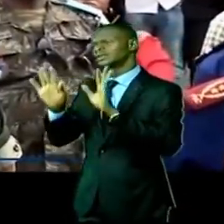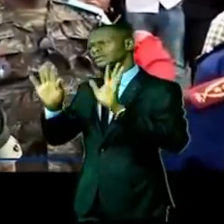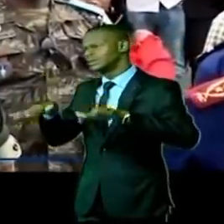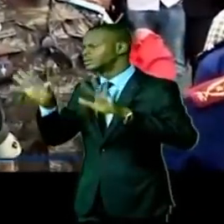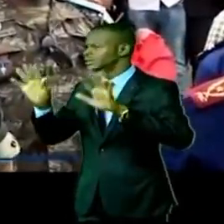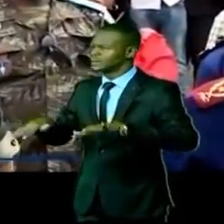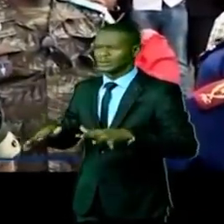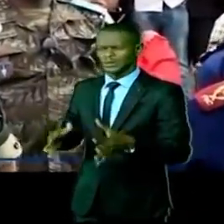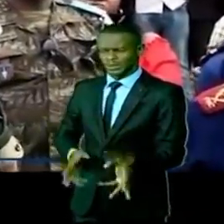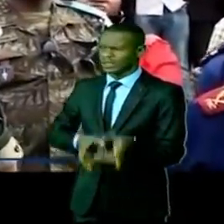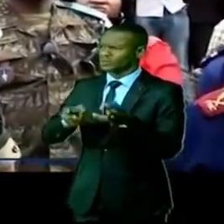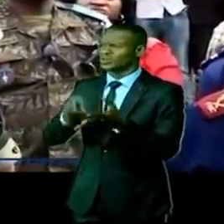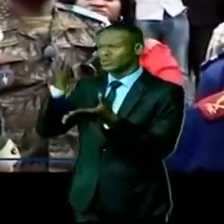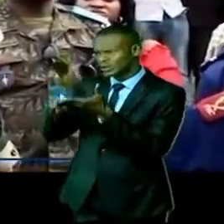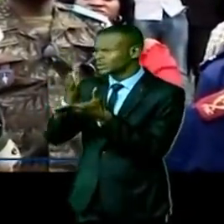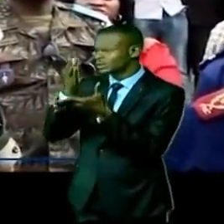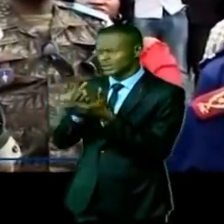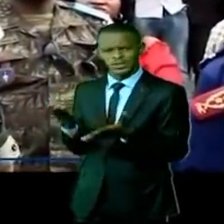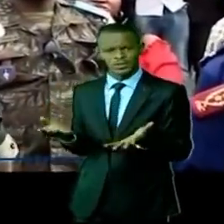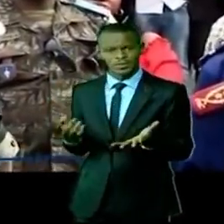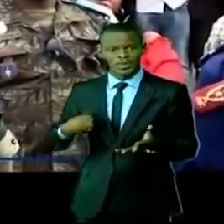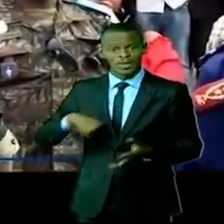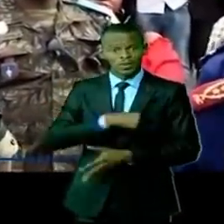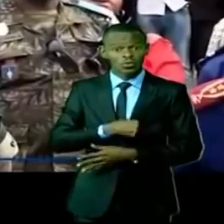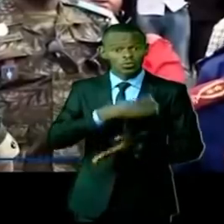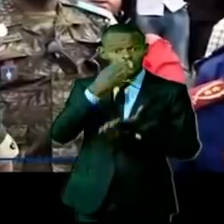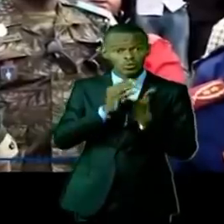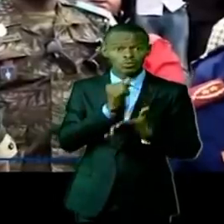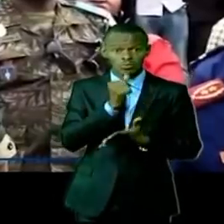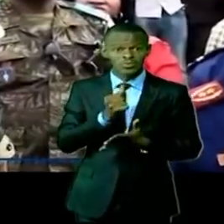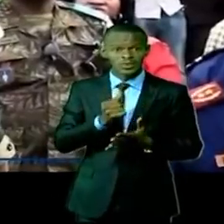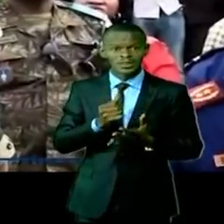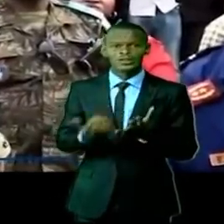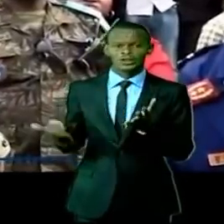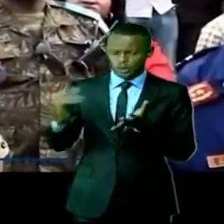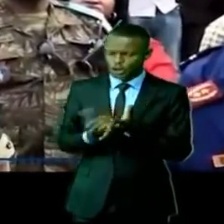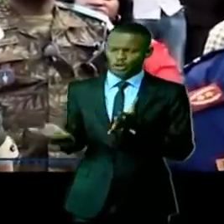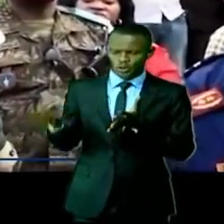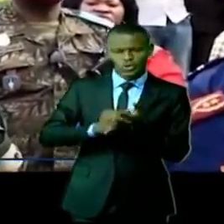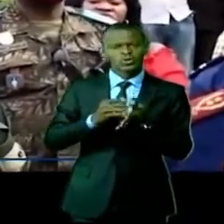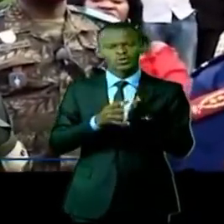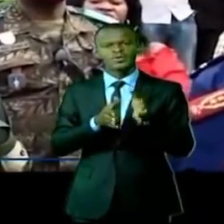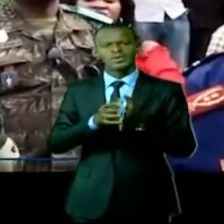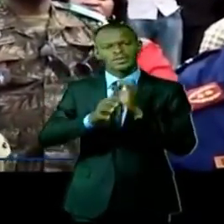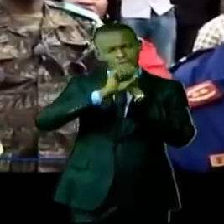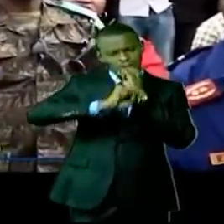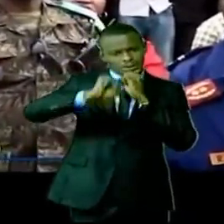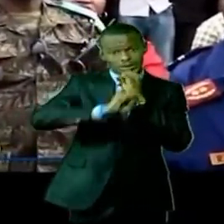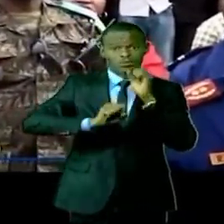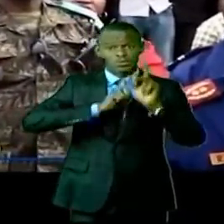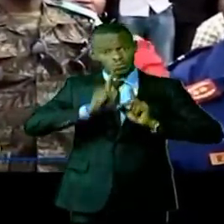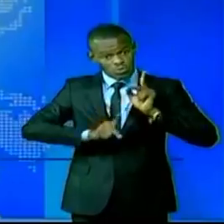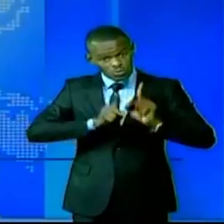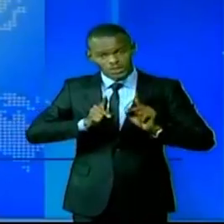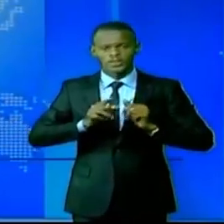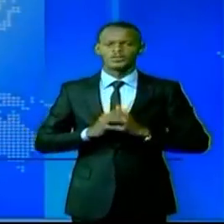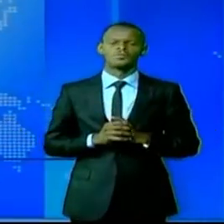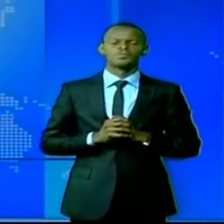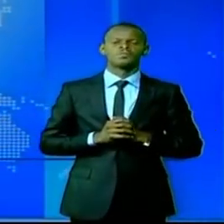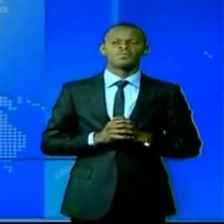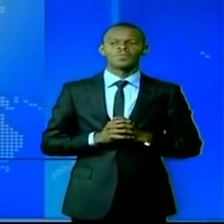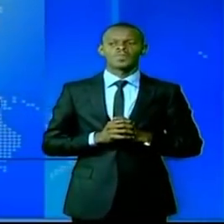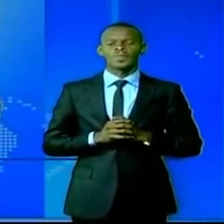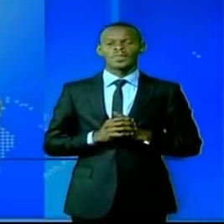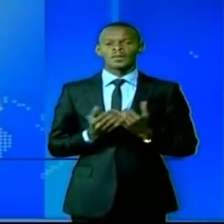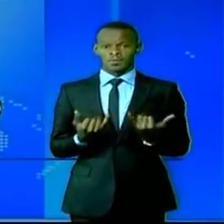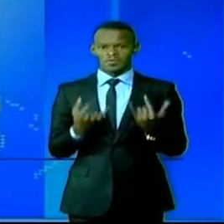Nous ne cesserons jamais de le répéter et de sensibiliser cette population. Et suivant